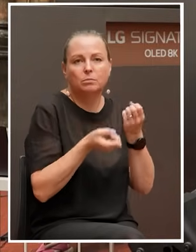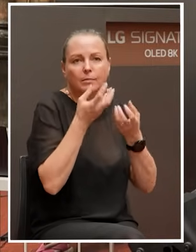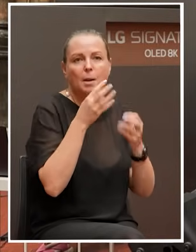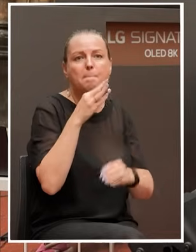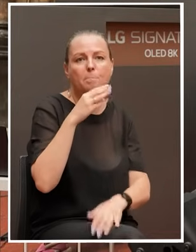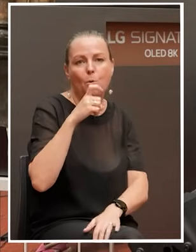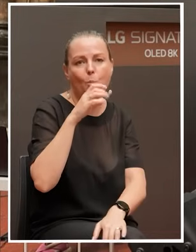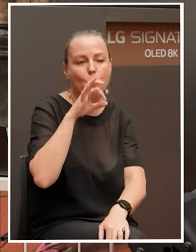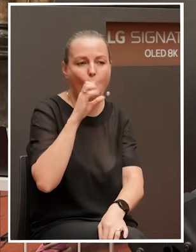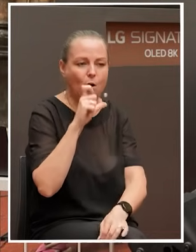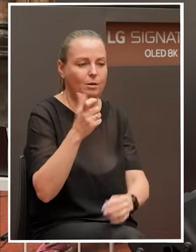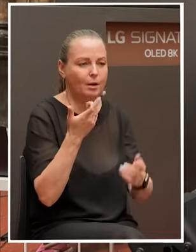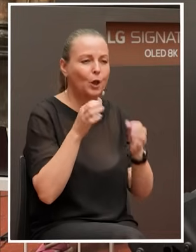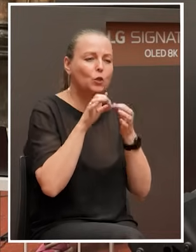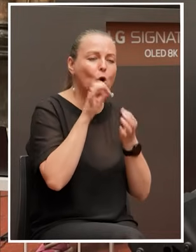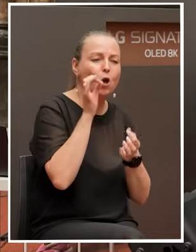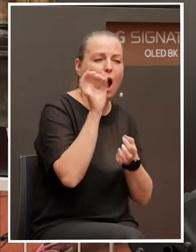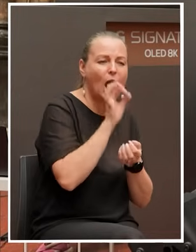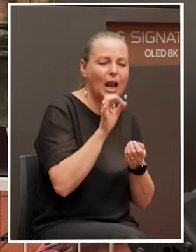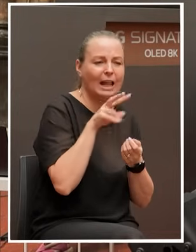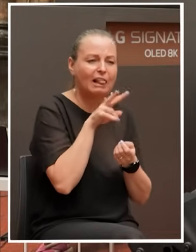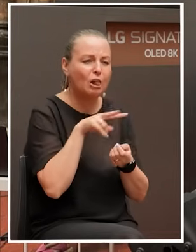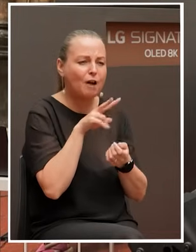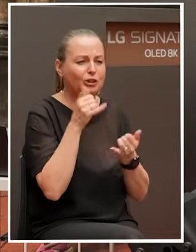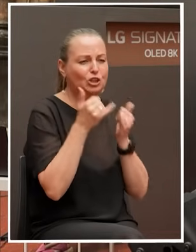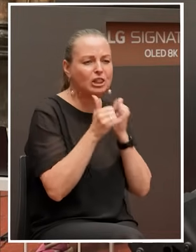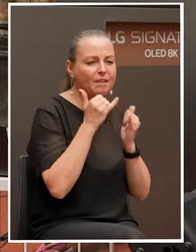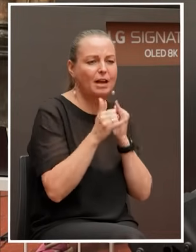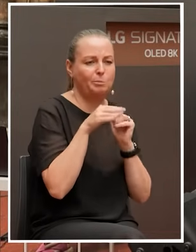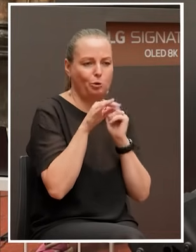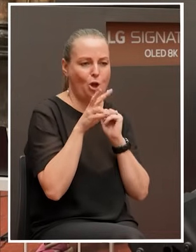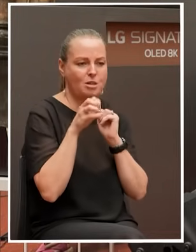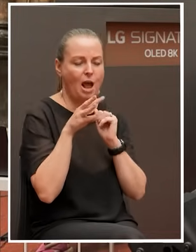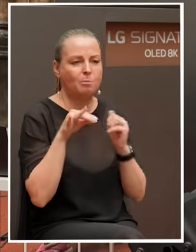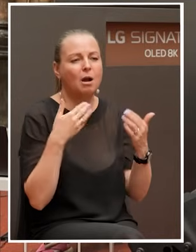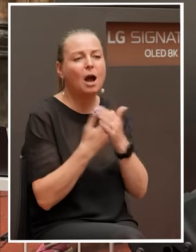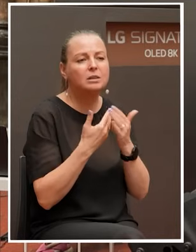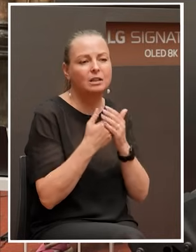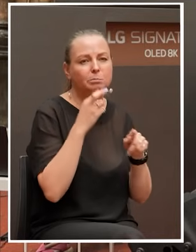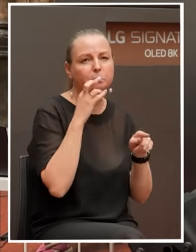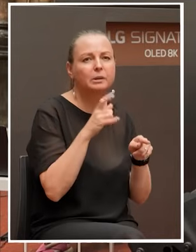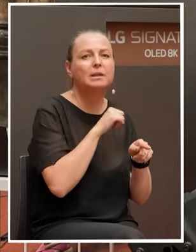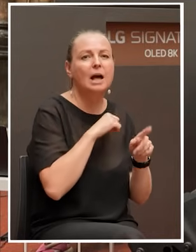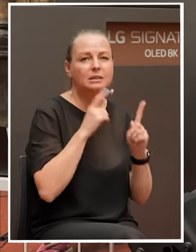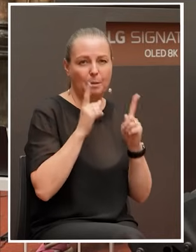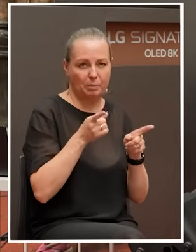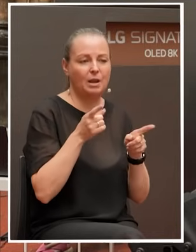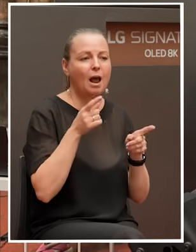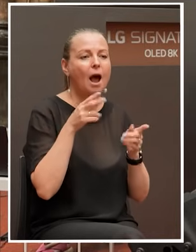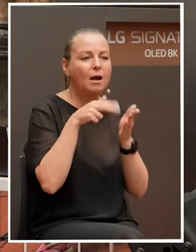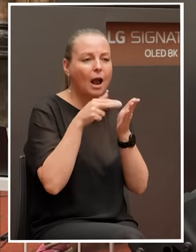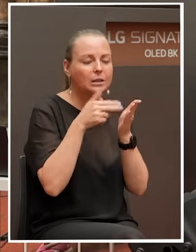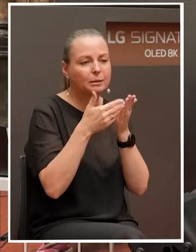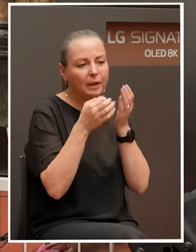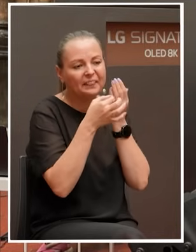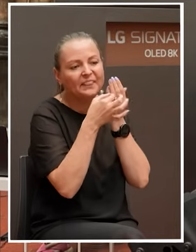нежно окрашенные тонко-оранжевыми, лиловатыми, желтоватыми тонами. Казалось бы, на самом деле краска имела корни своих